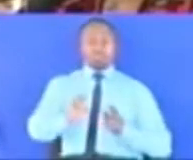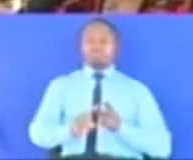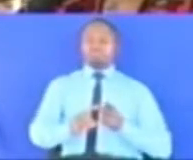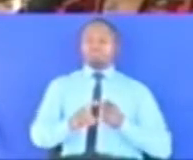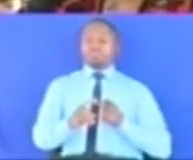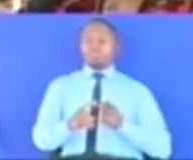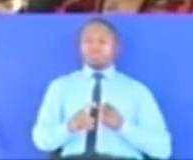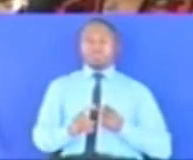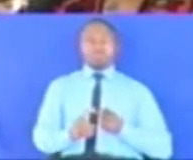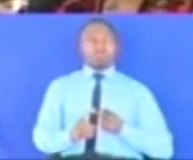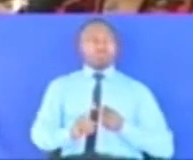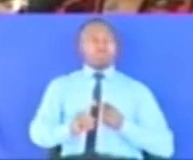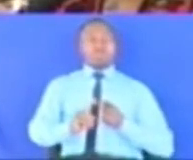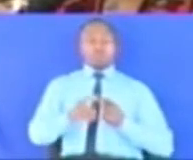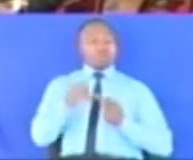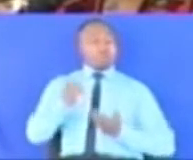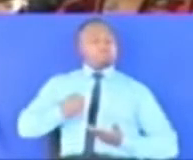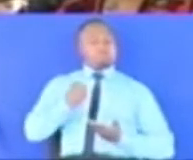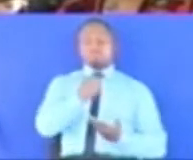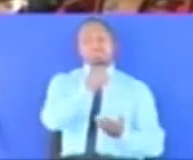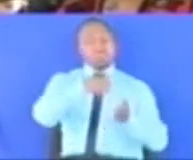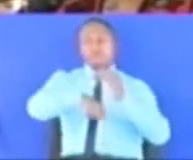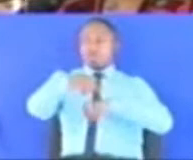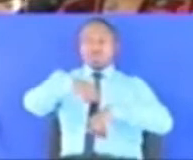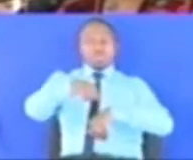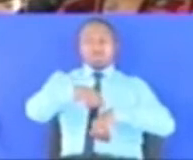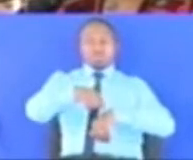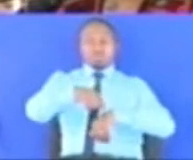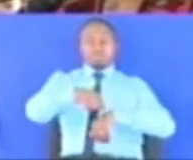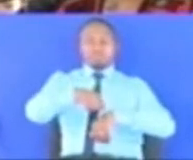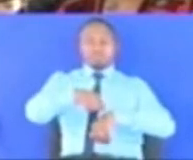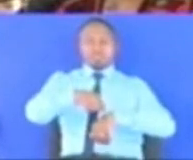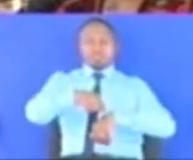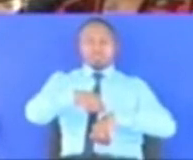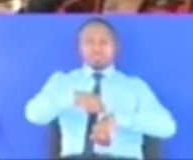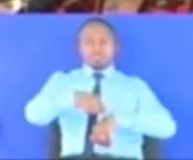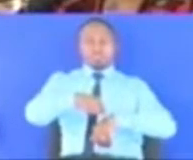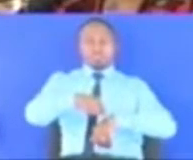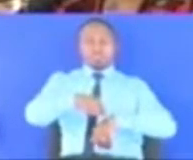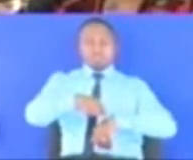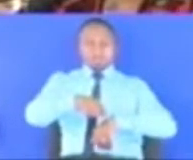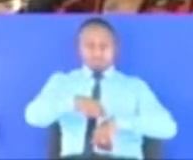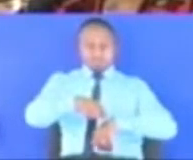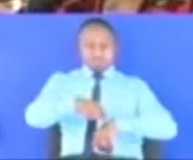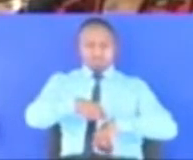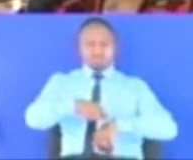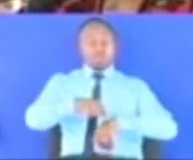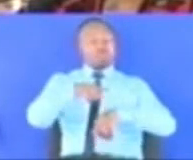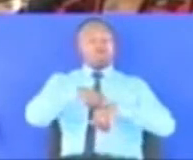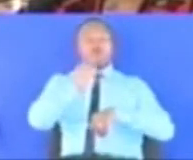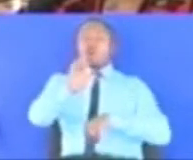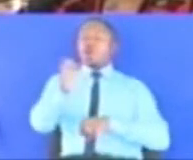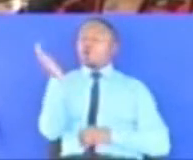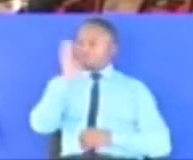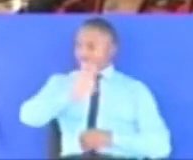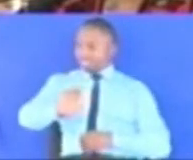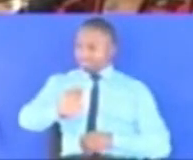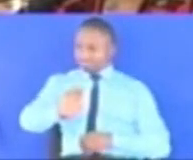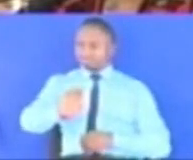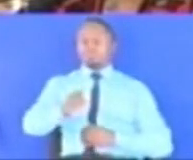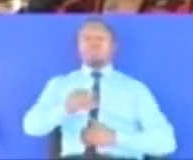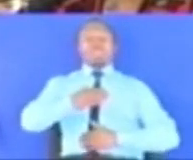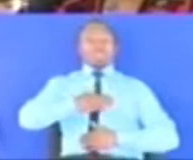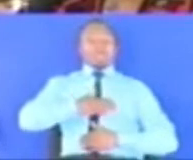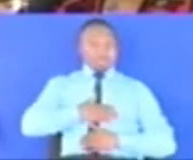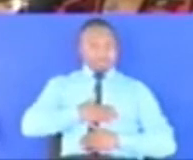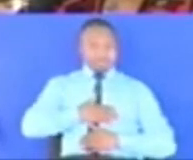ni ndogo sana na haitoki kwa wakati. Unakuta kwamba wamepewa asilimia chache sana za maendeleo. Asante mheshimiwa naibu